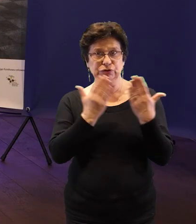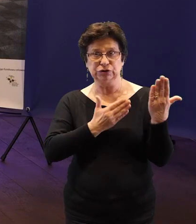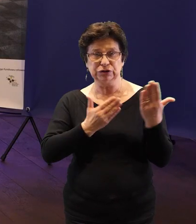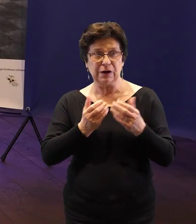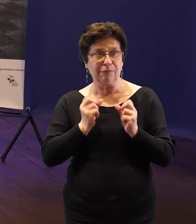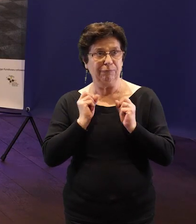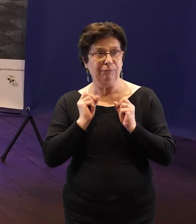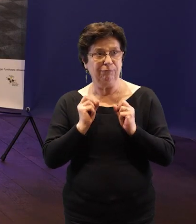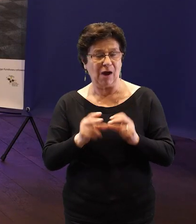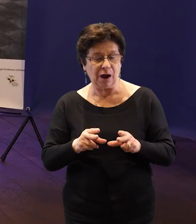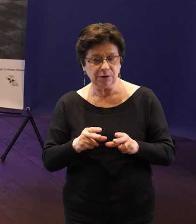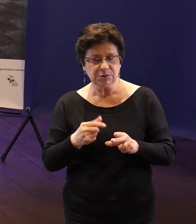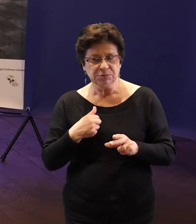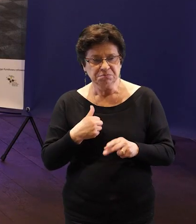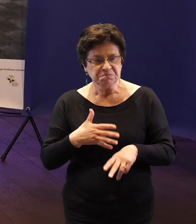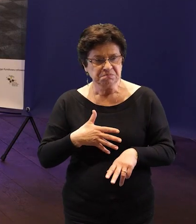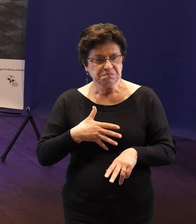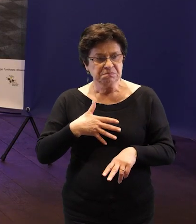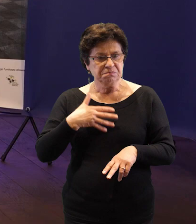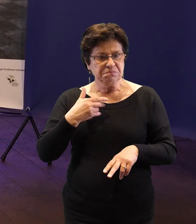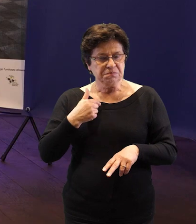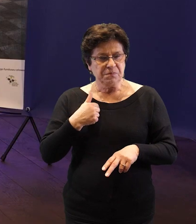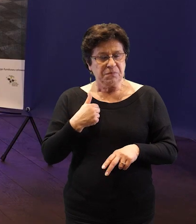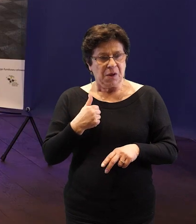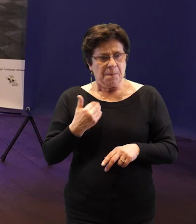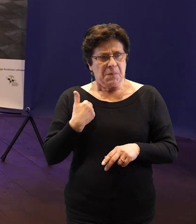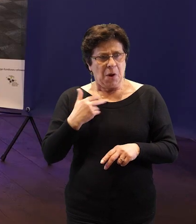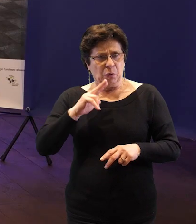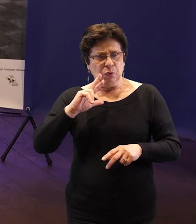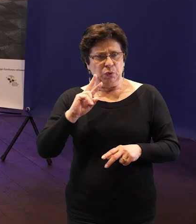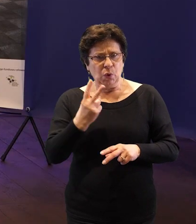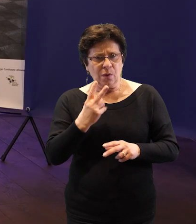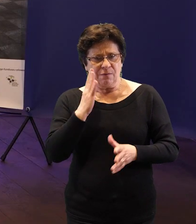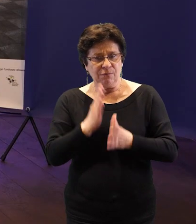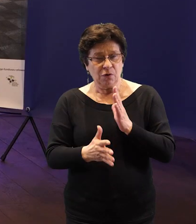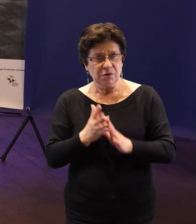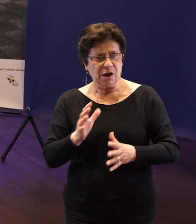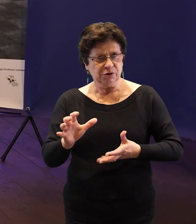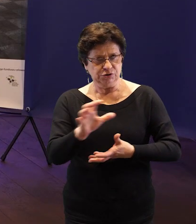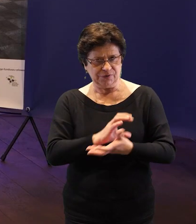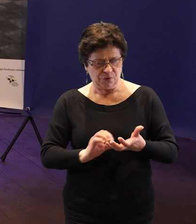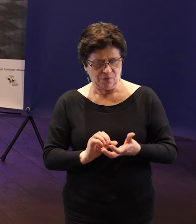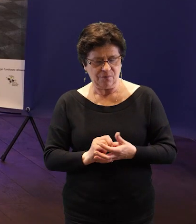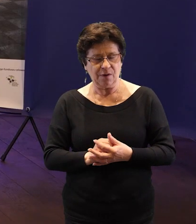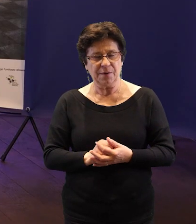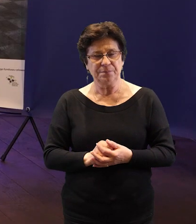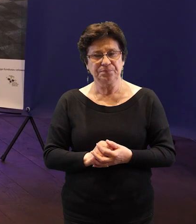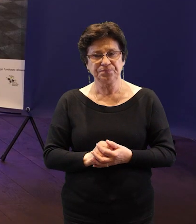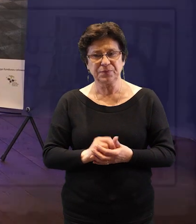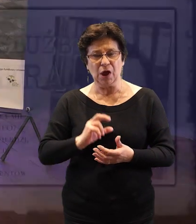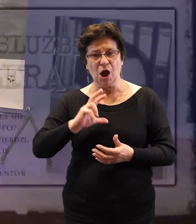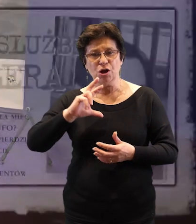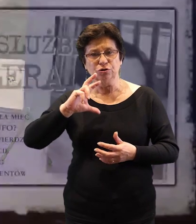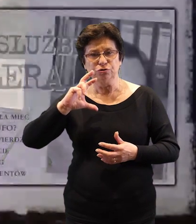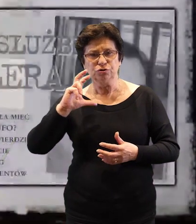fakty, które mnie niezwykle zaintrygowały, a mianowicie, że w trakcie II wojny światowej w III